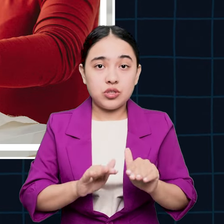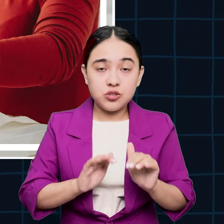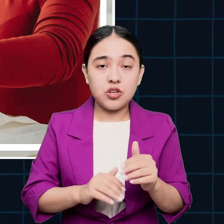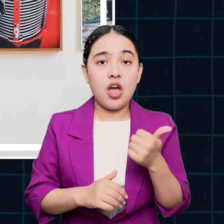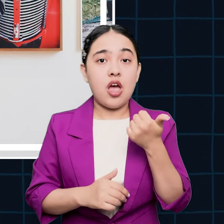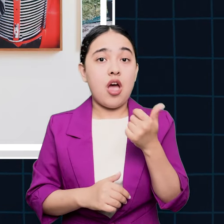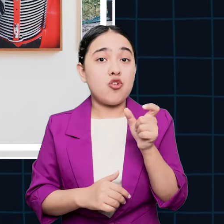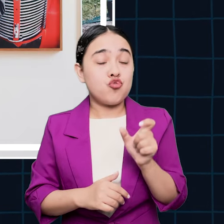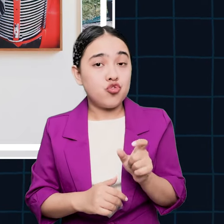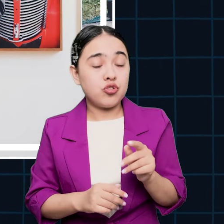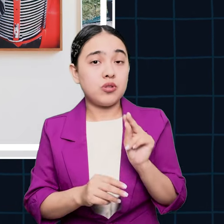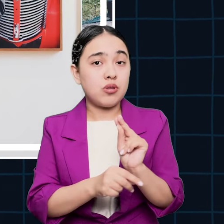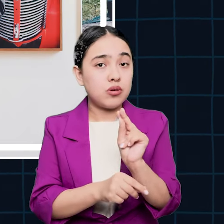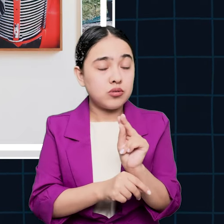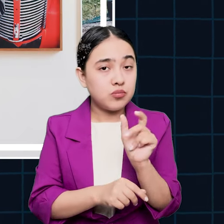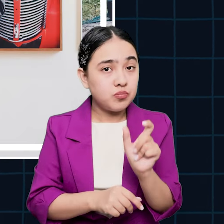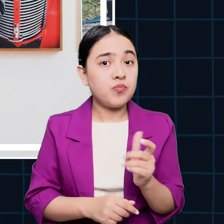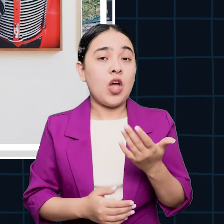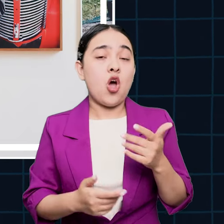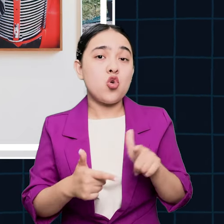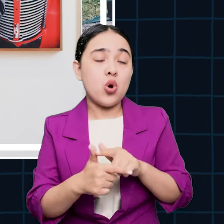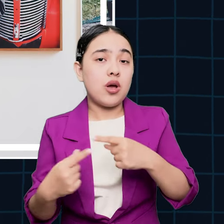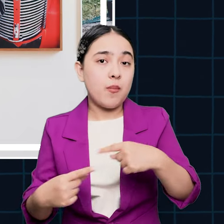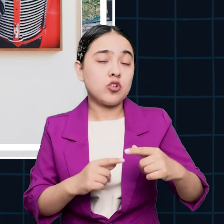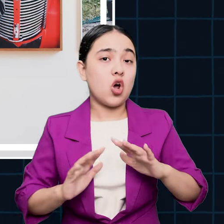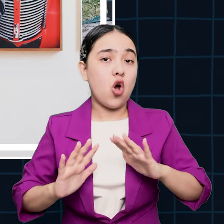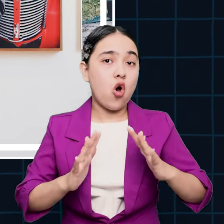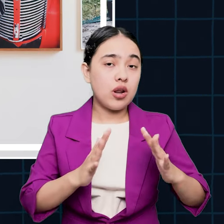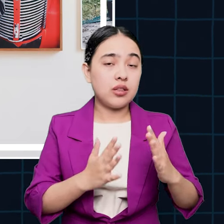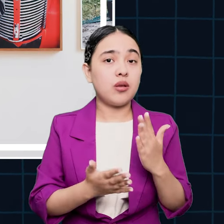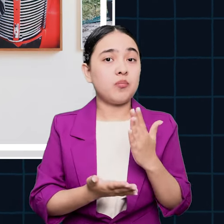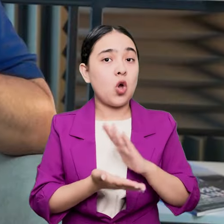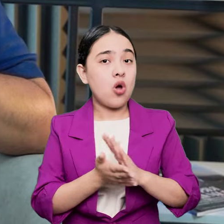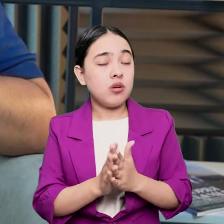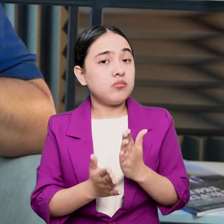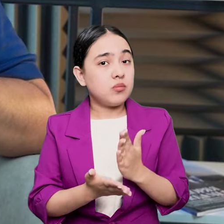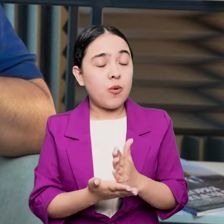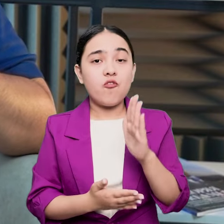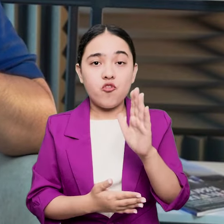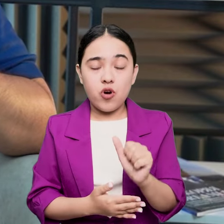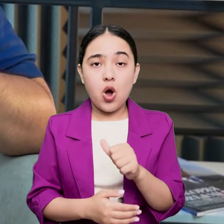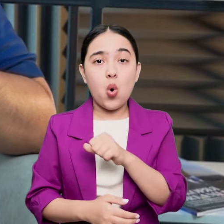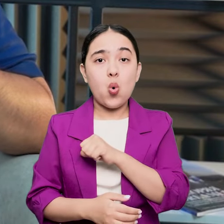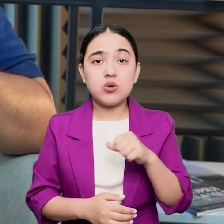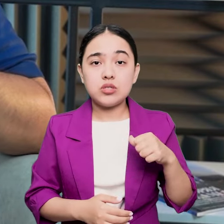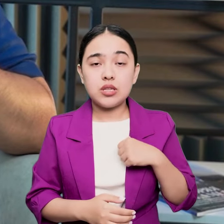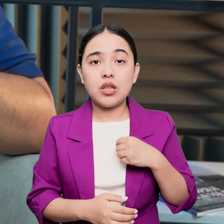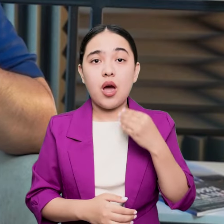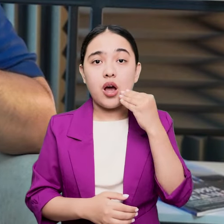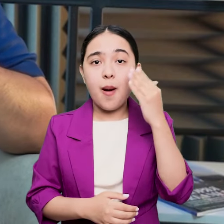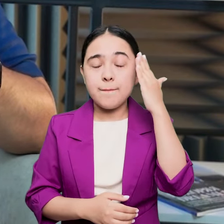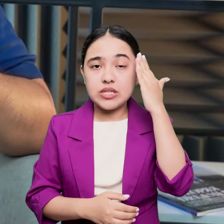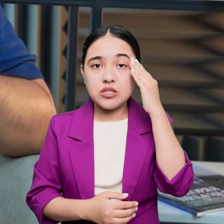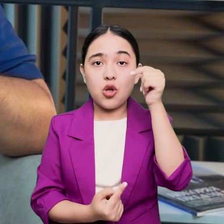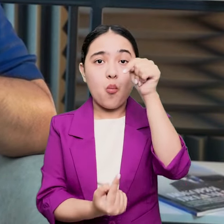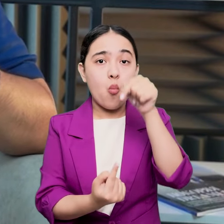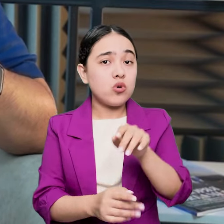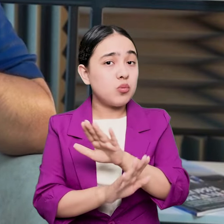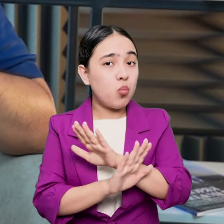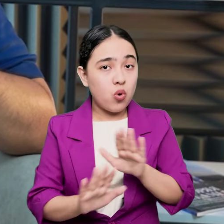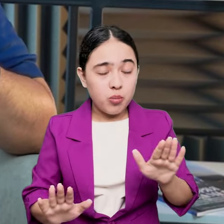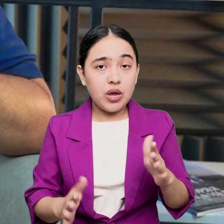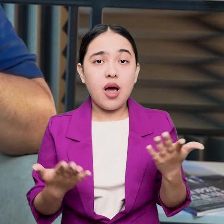bir inson yaxshi dars berishi yoki boshqa holatlarga ega bo'lishi mumkin va o'zini kompetensiyasiga mos